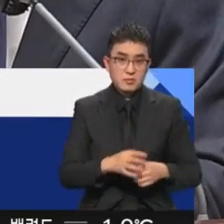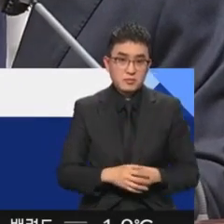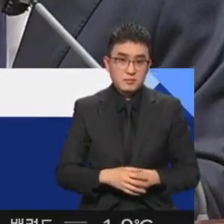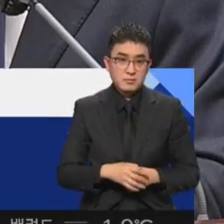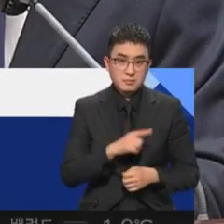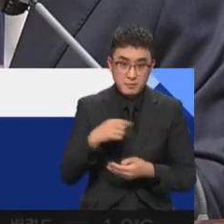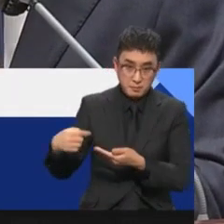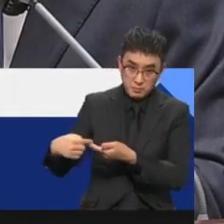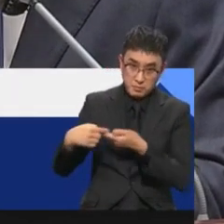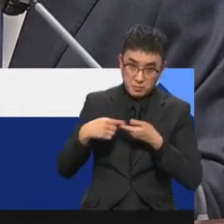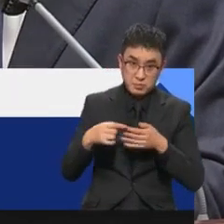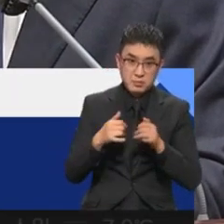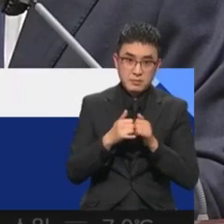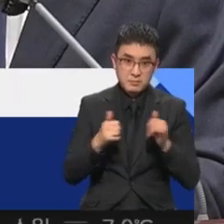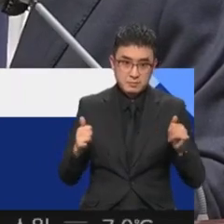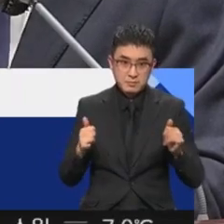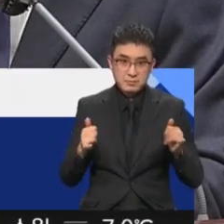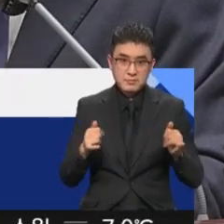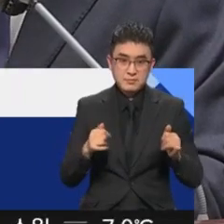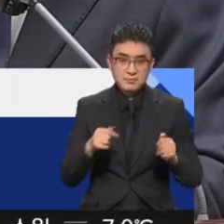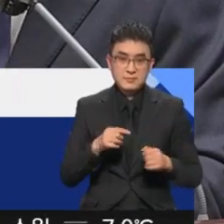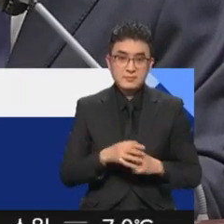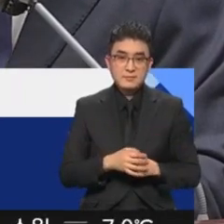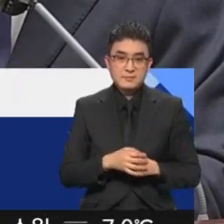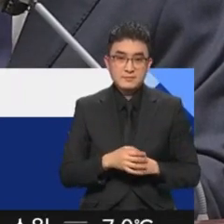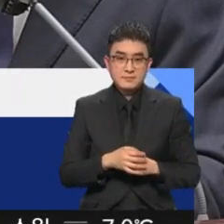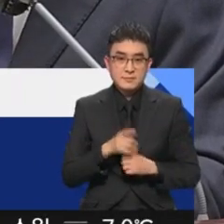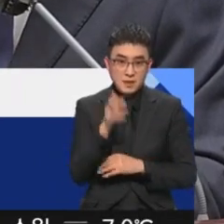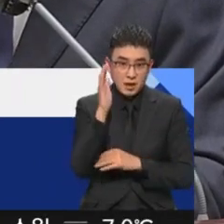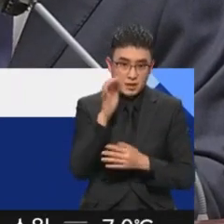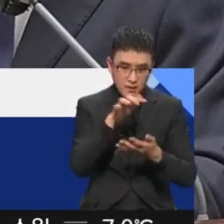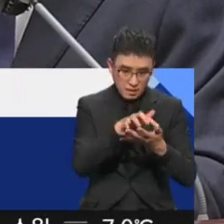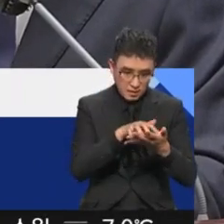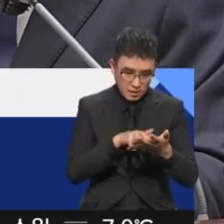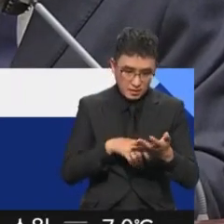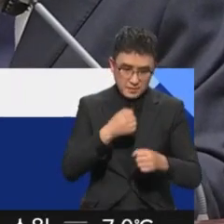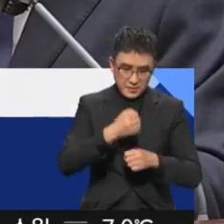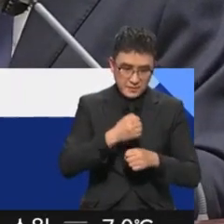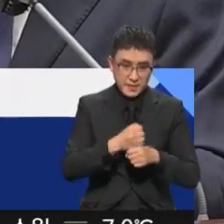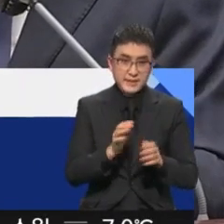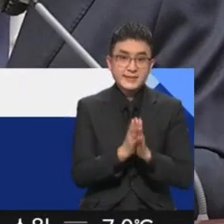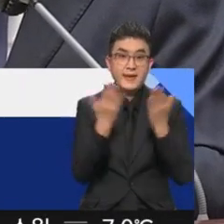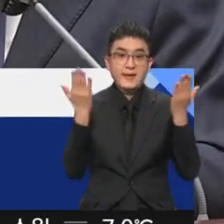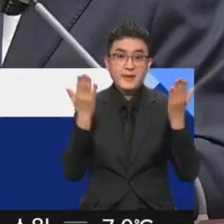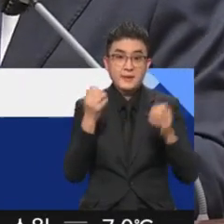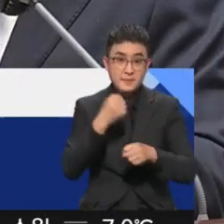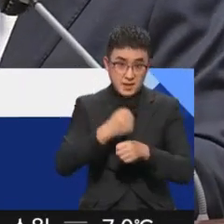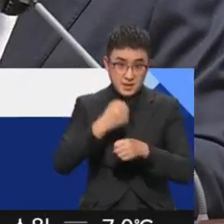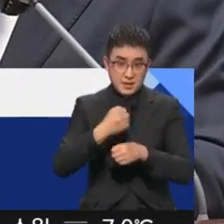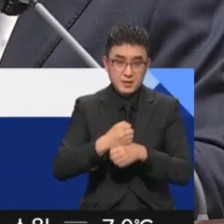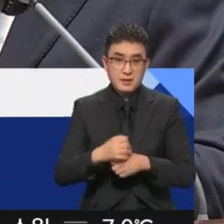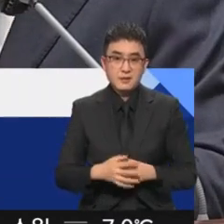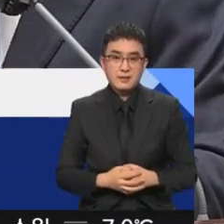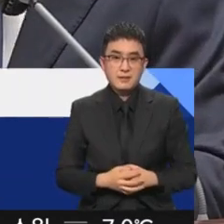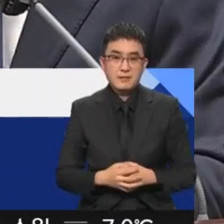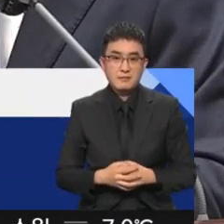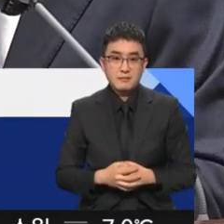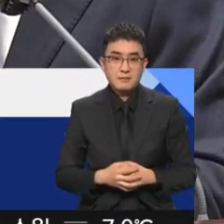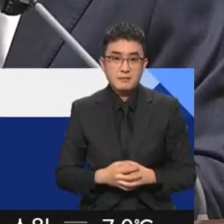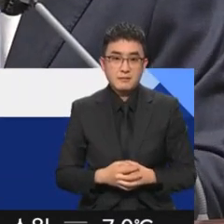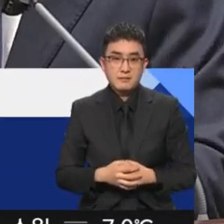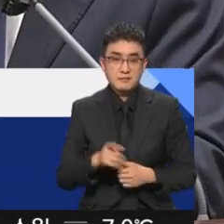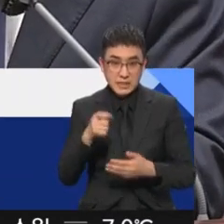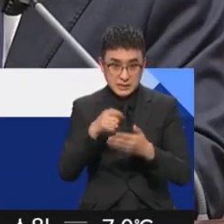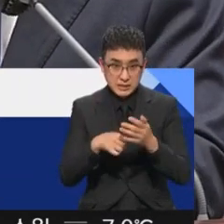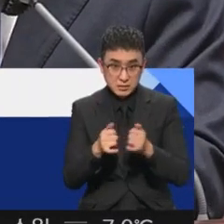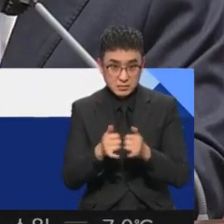이야기를 듣고 자기 일기에 적어서 책의 정식으로 출간한 내용입니다. 그런다고 한다면 이 정도 근거라면 기자라고 한다면